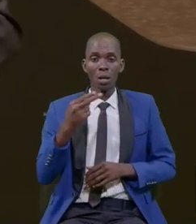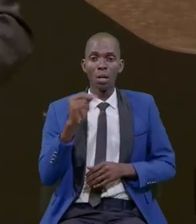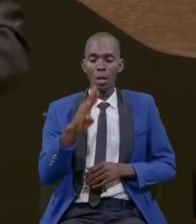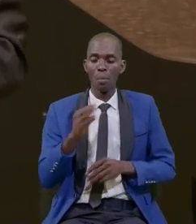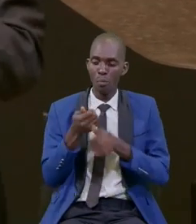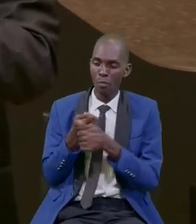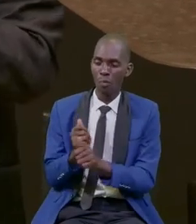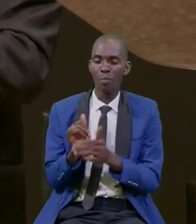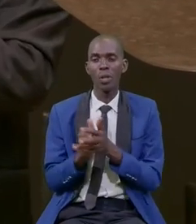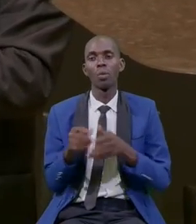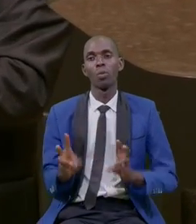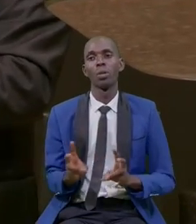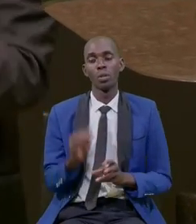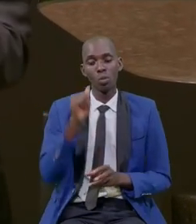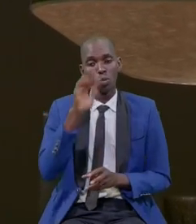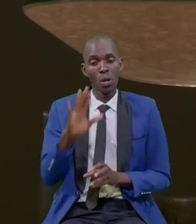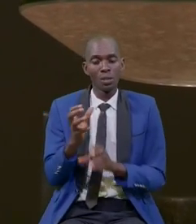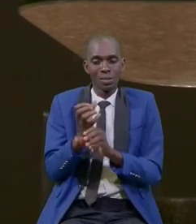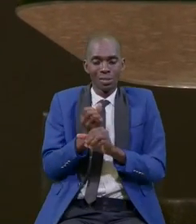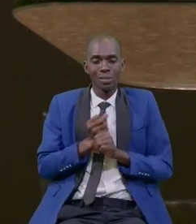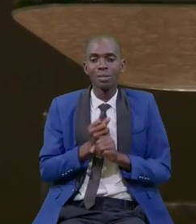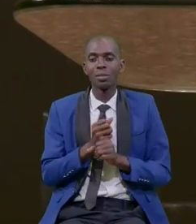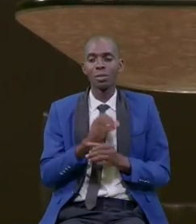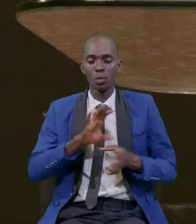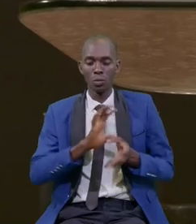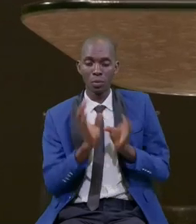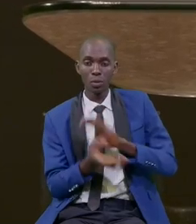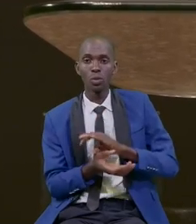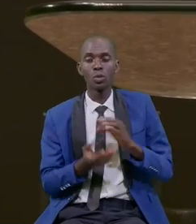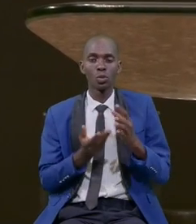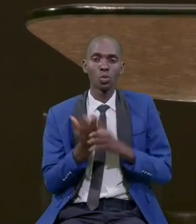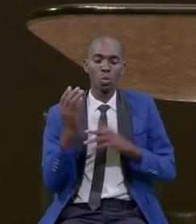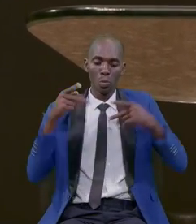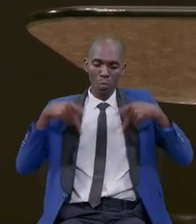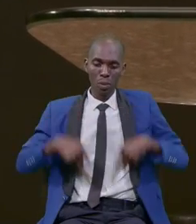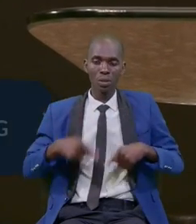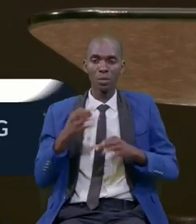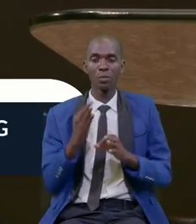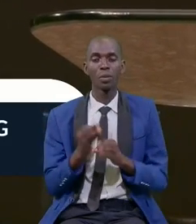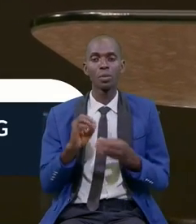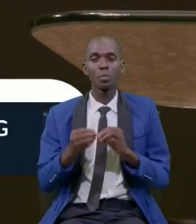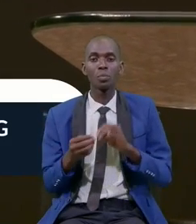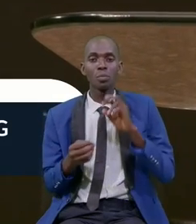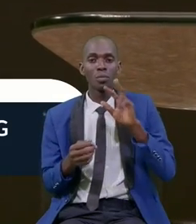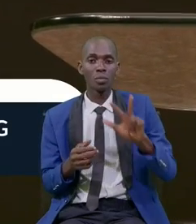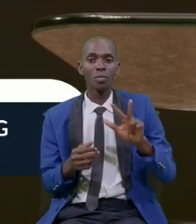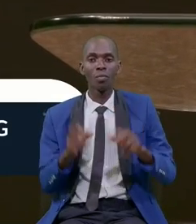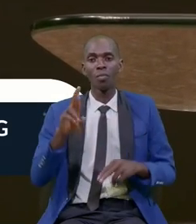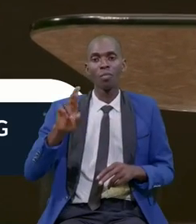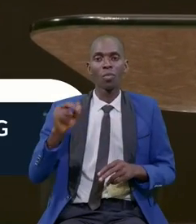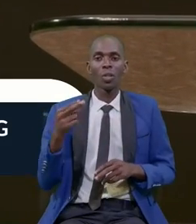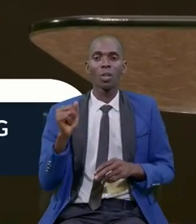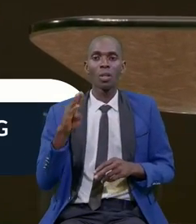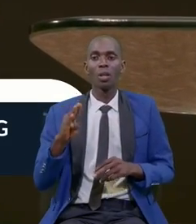pas. Elle avait la conversion avec la foi personnelle. 3. Le dévouement